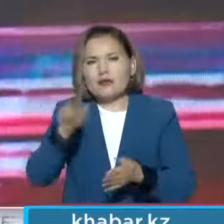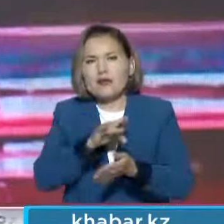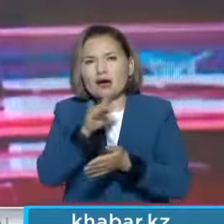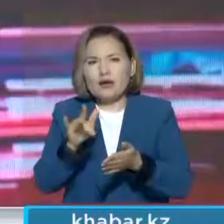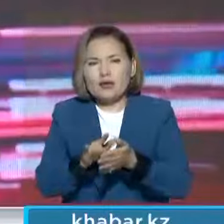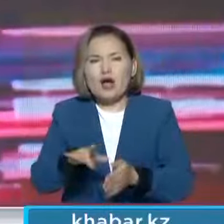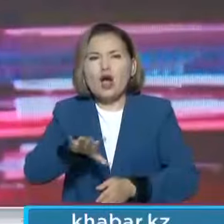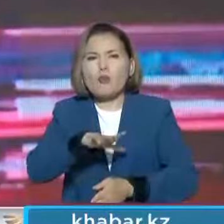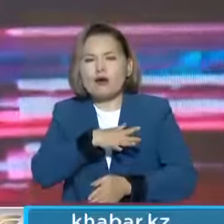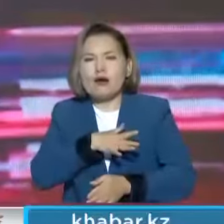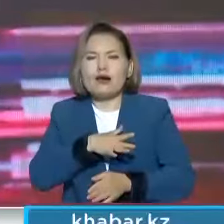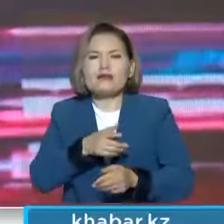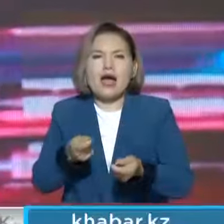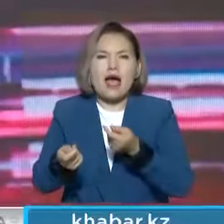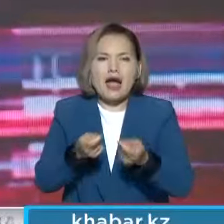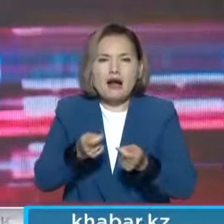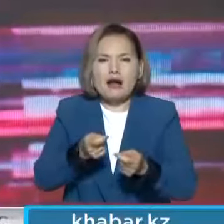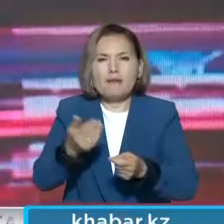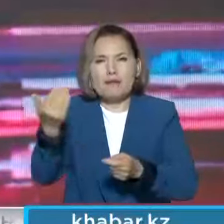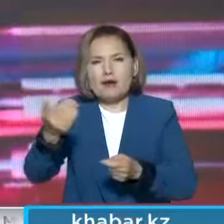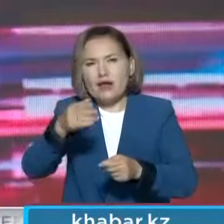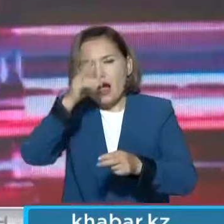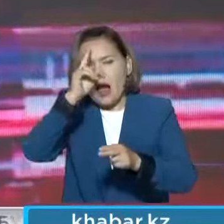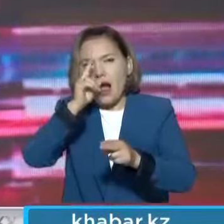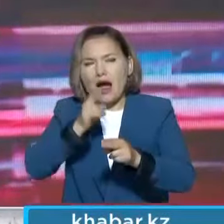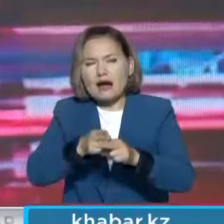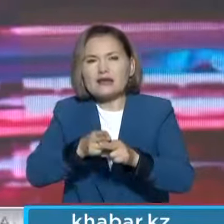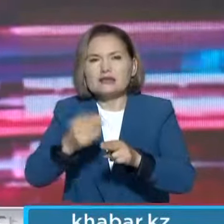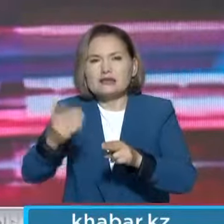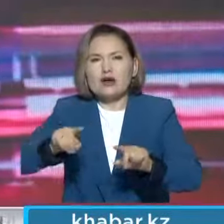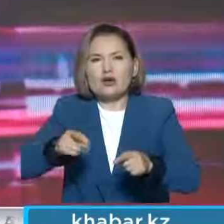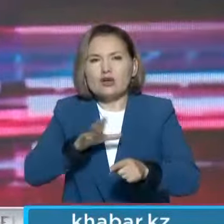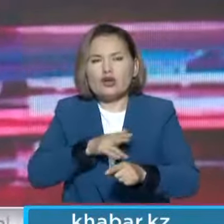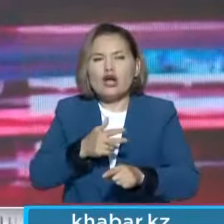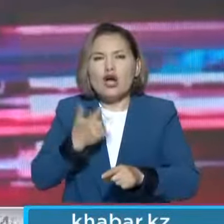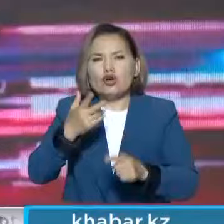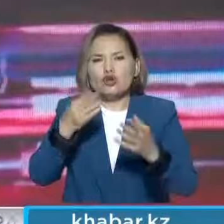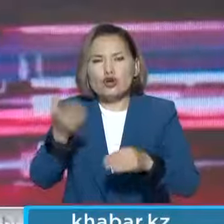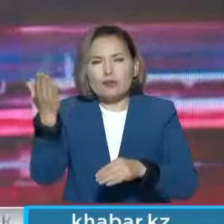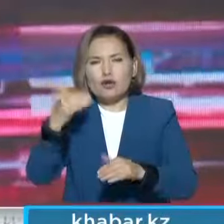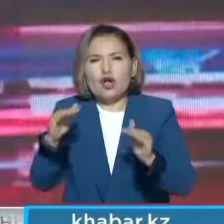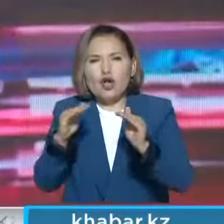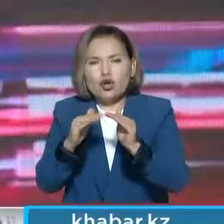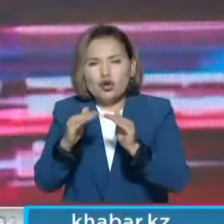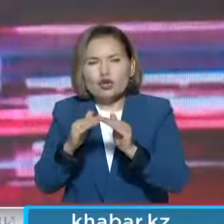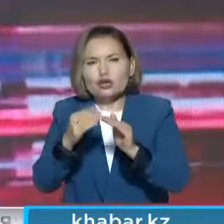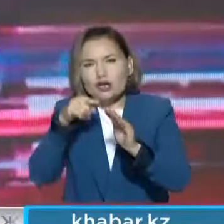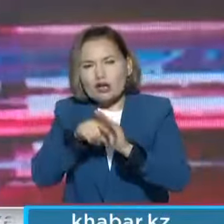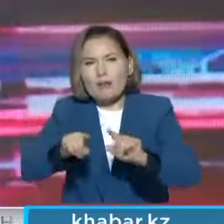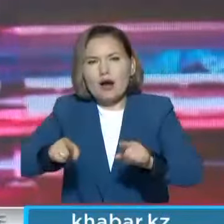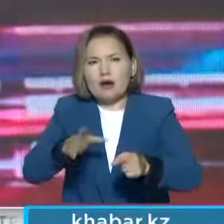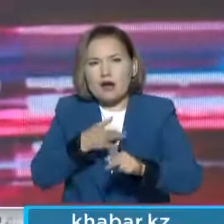Шымкент қаласының бұрынғы әкімінің ағасы қамауға алынды. Осыдан бірнеше күн бұрын ол үйден күштеп шығару